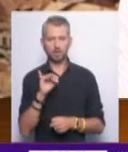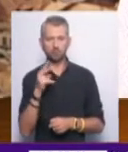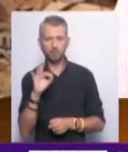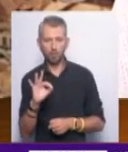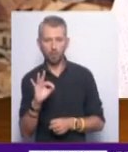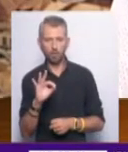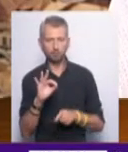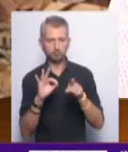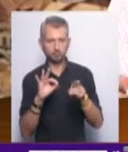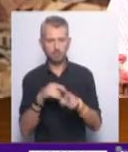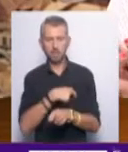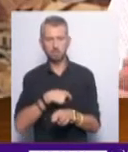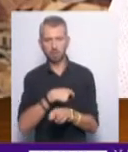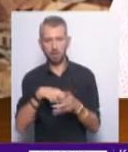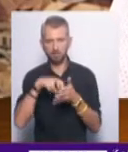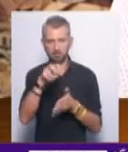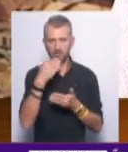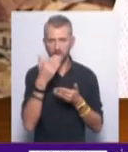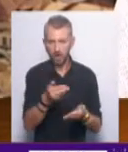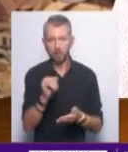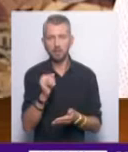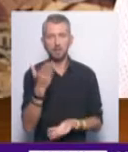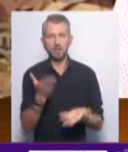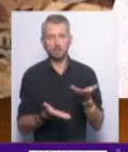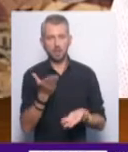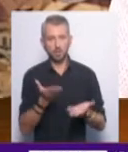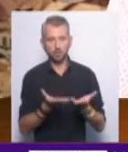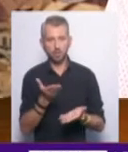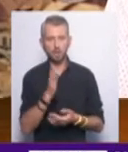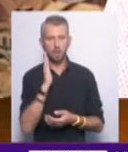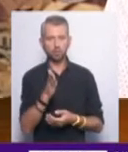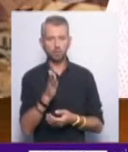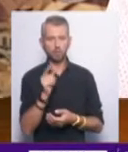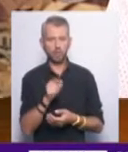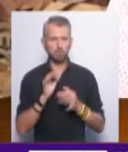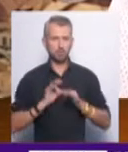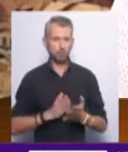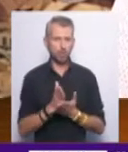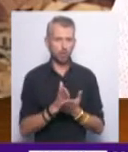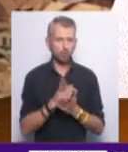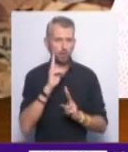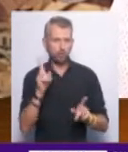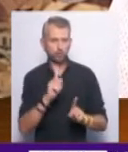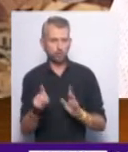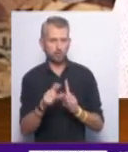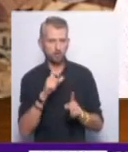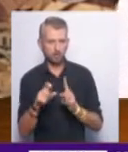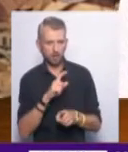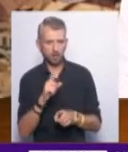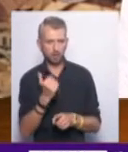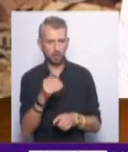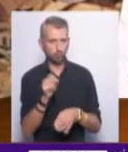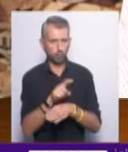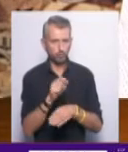депутатське звернення. І в разі, якщо будуть там чиновники, невідомо, що відповідати за його